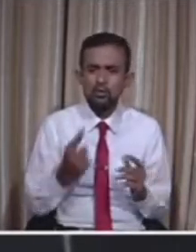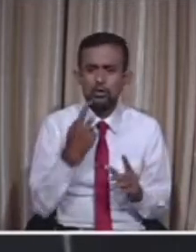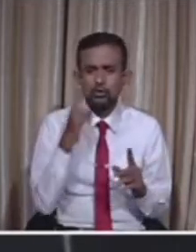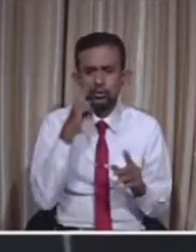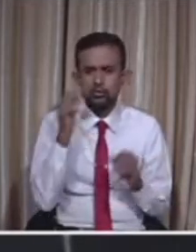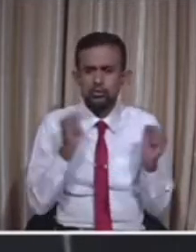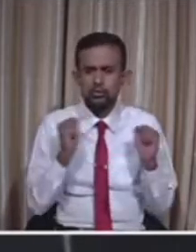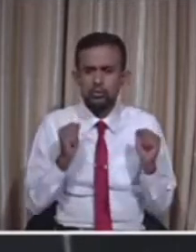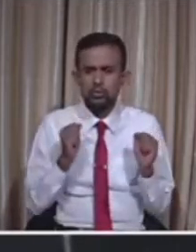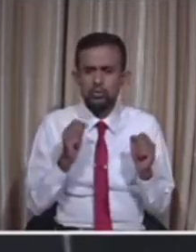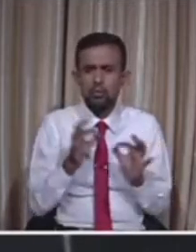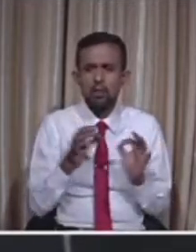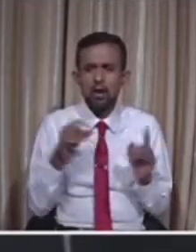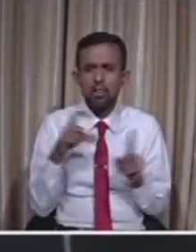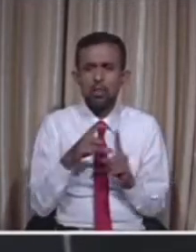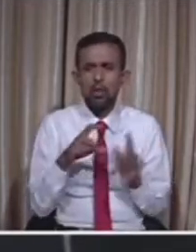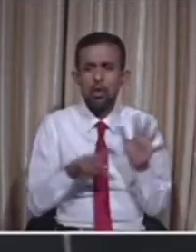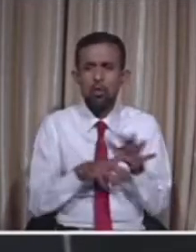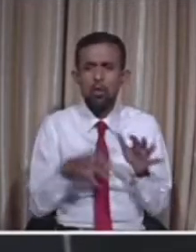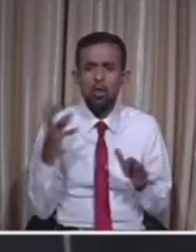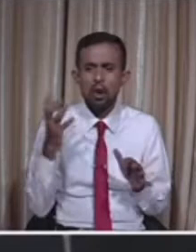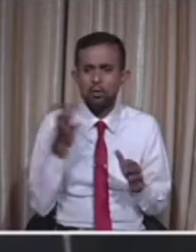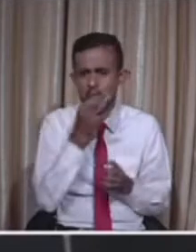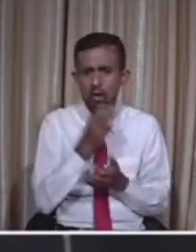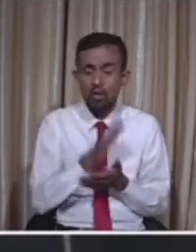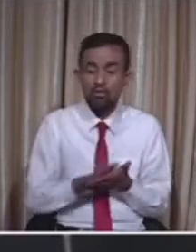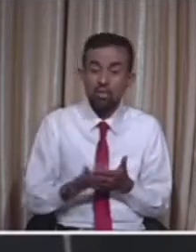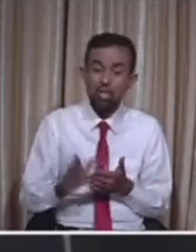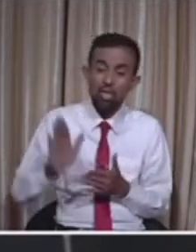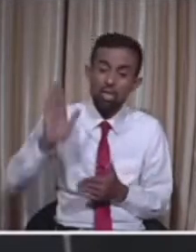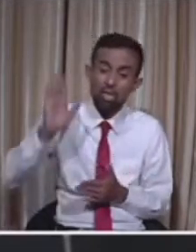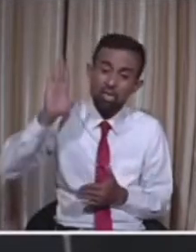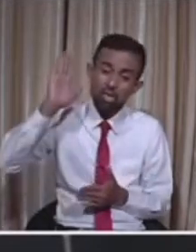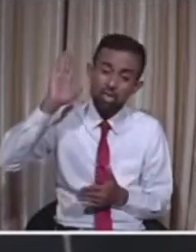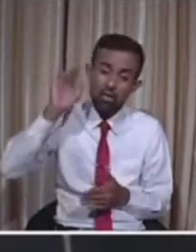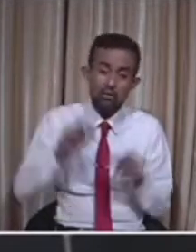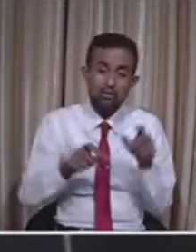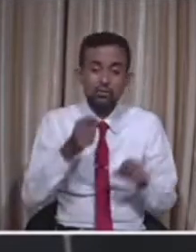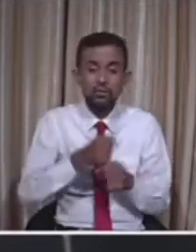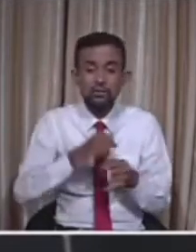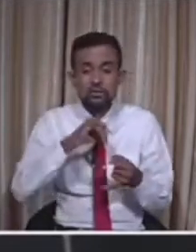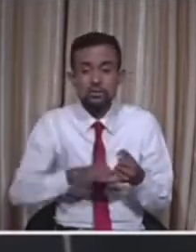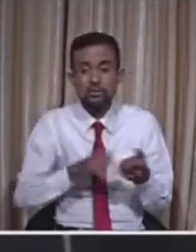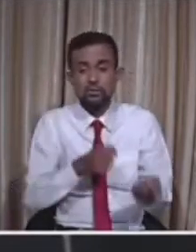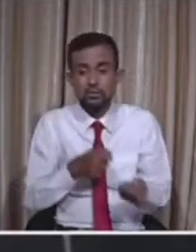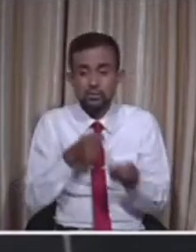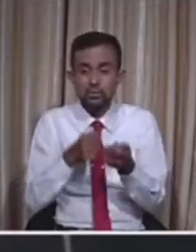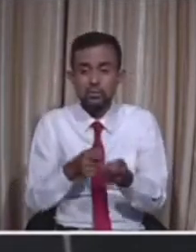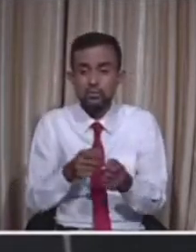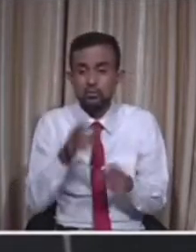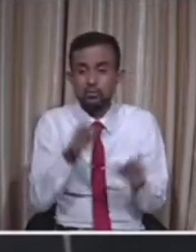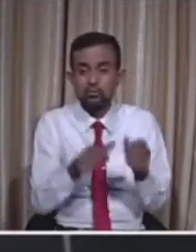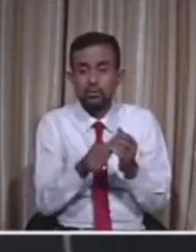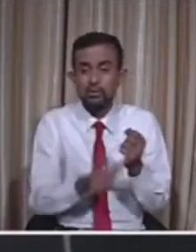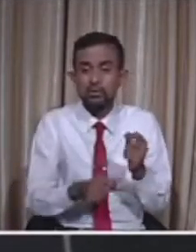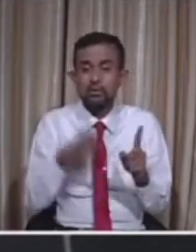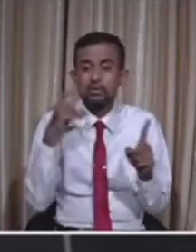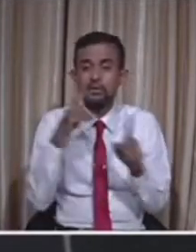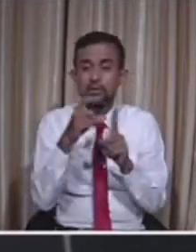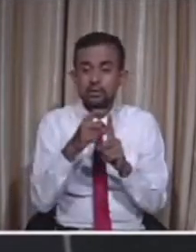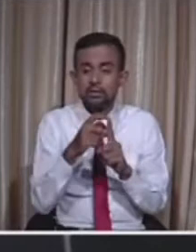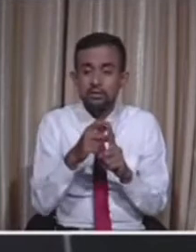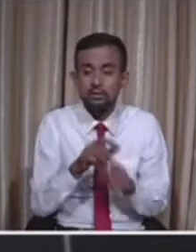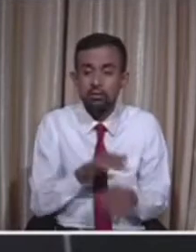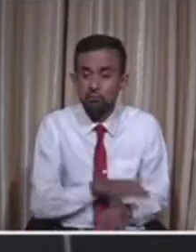වගේ බදුල්ල මොඩරාගල හම්බන්තොට වගේ ඈත හද්දා පිටිසර ගැමි ගොවි ජනතාව නියෝජනය කරලා දිස්ත්‍රික්කවල